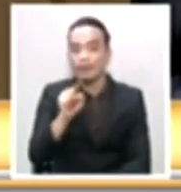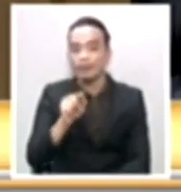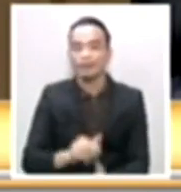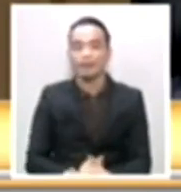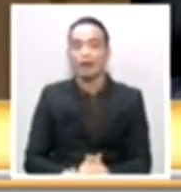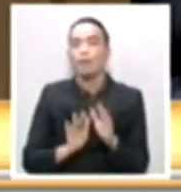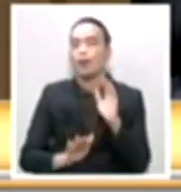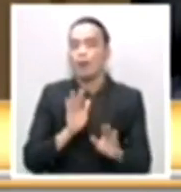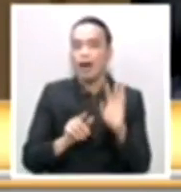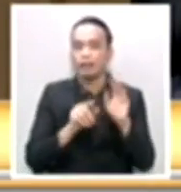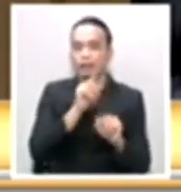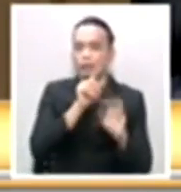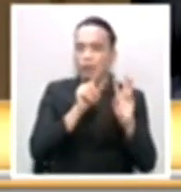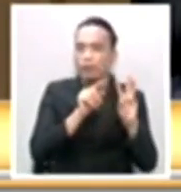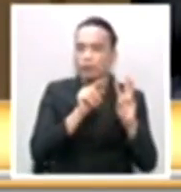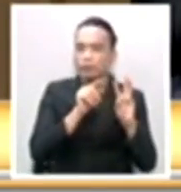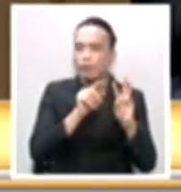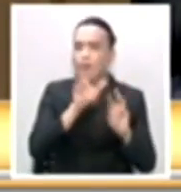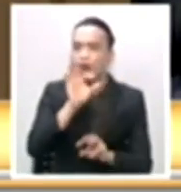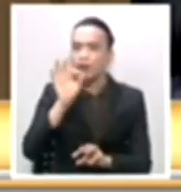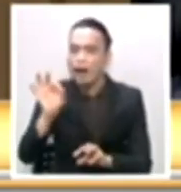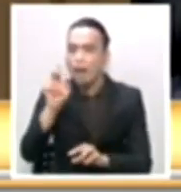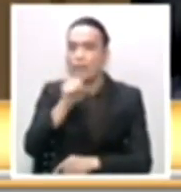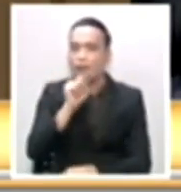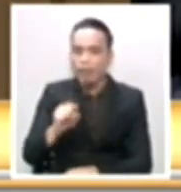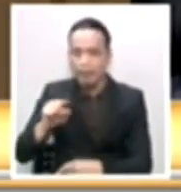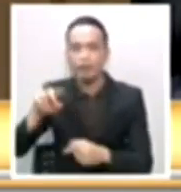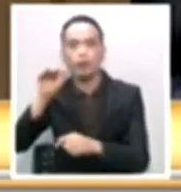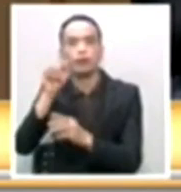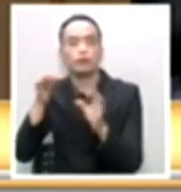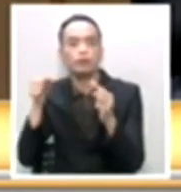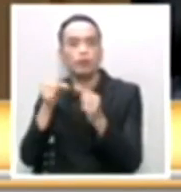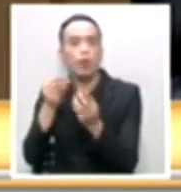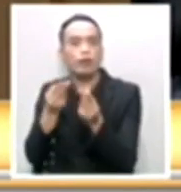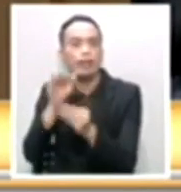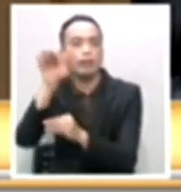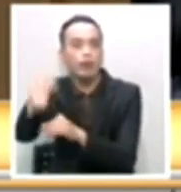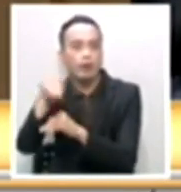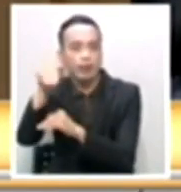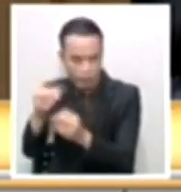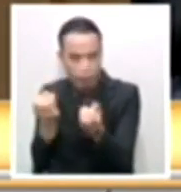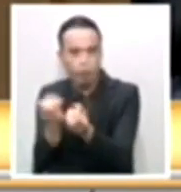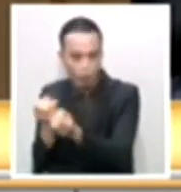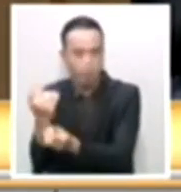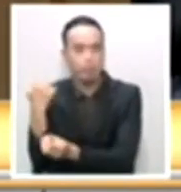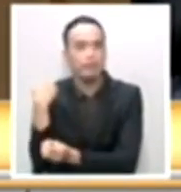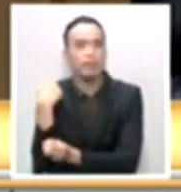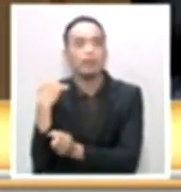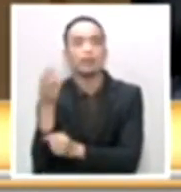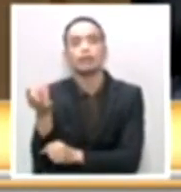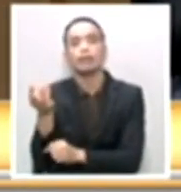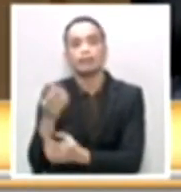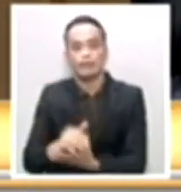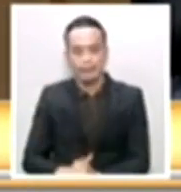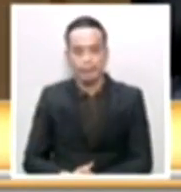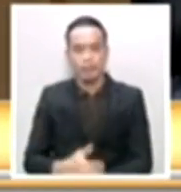าณ 1.99% ของพื้นที่เกษตรที่รับผลกระทบนะครับก็ผมอยากจะเรียนภาพ